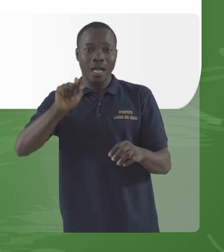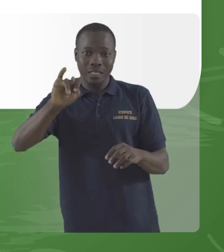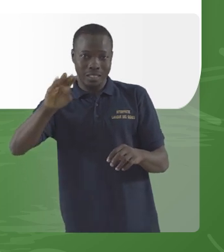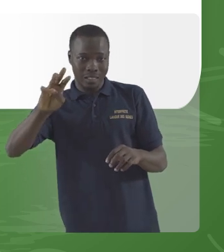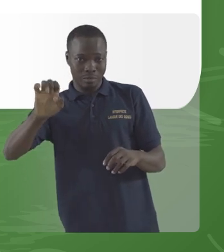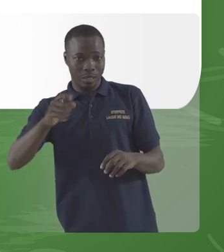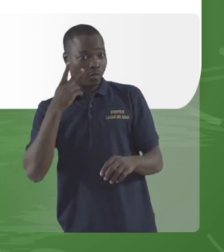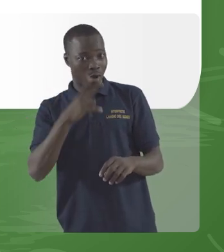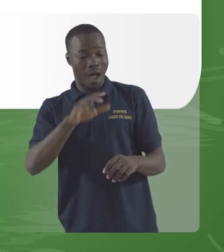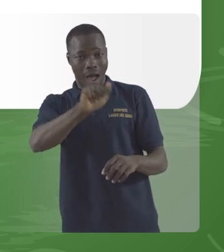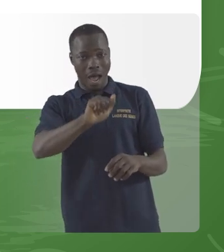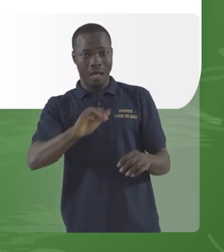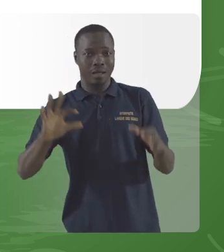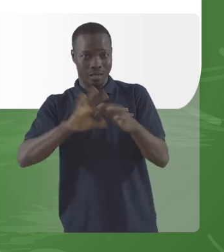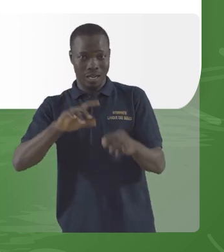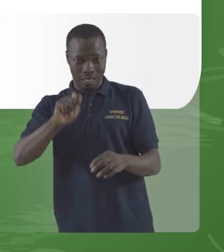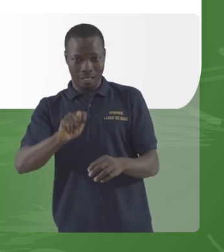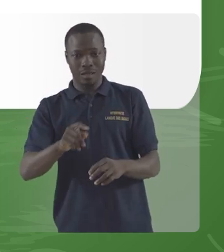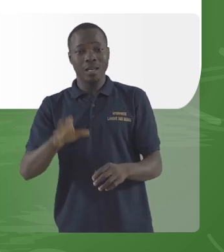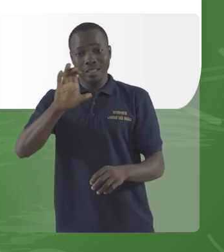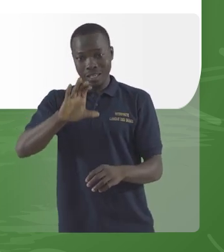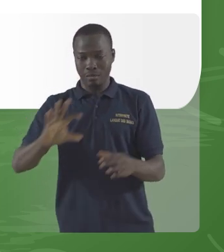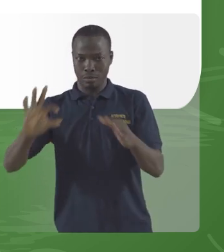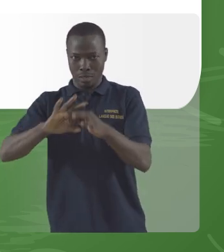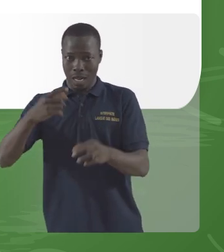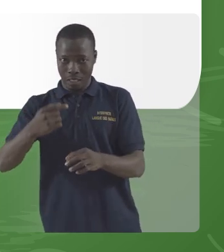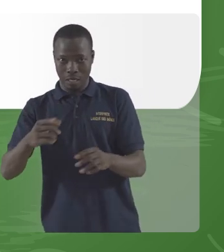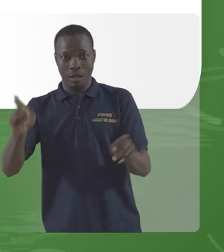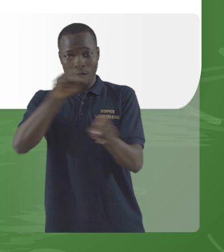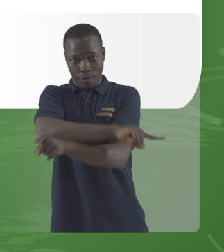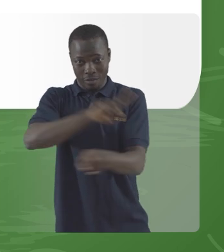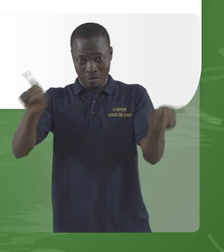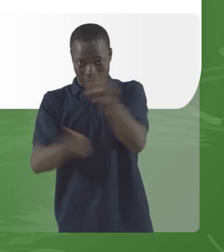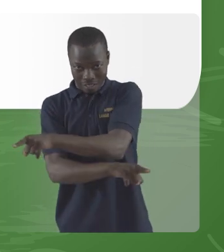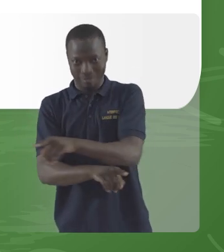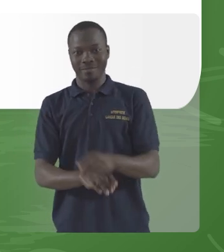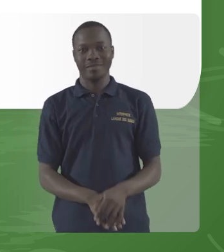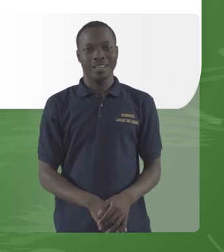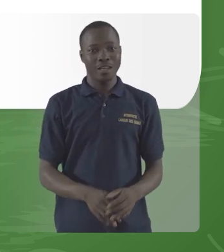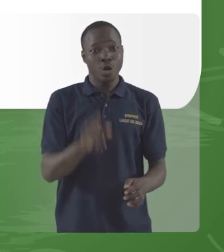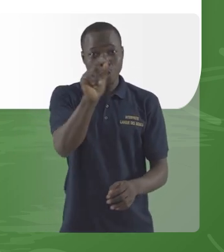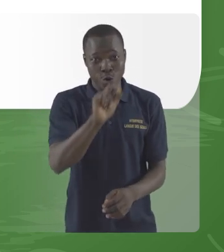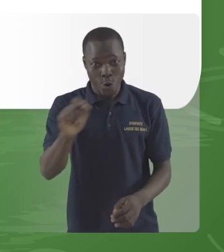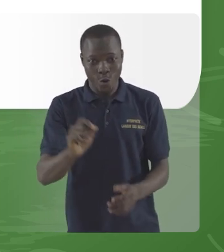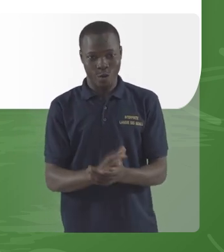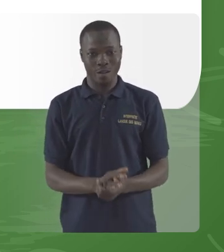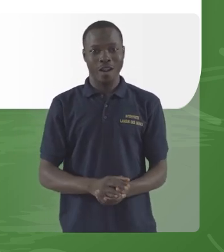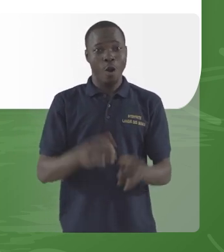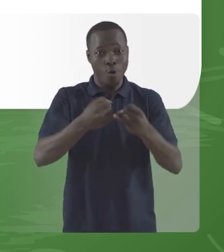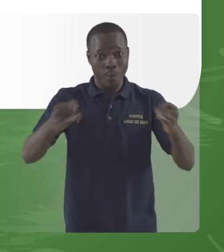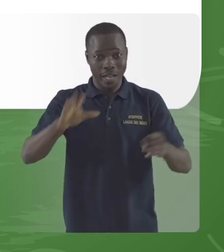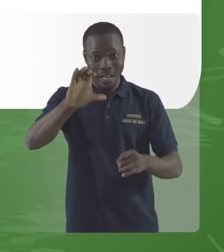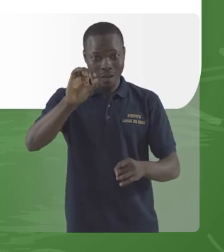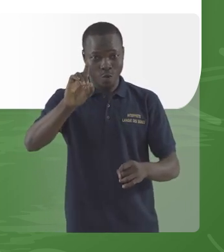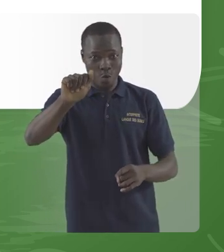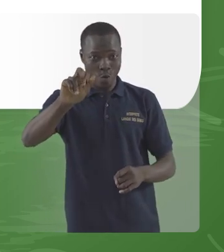s'associe à la guanine et vice-versa. Ainsi donc, le brin codant de l'ADN